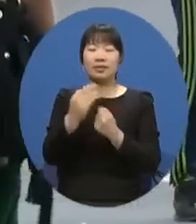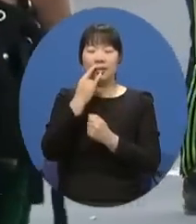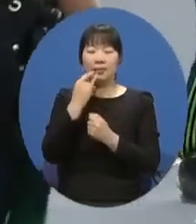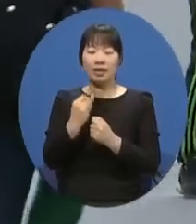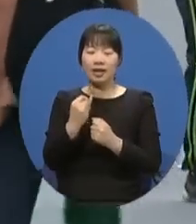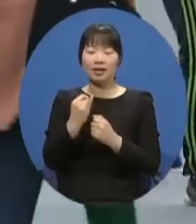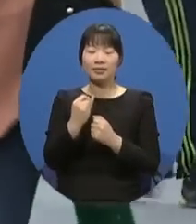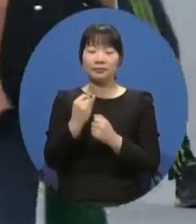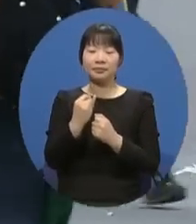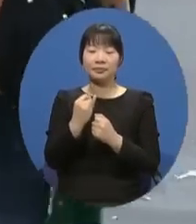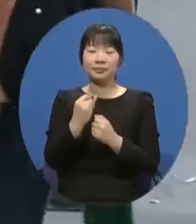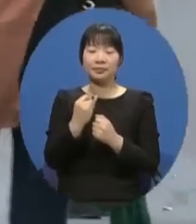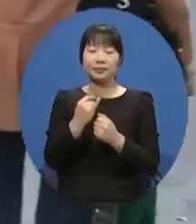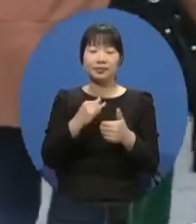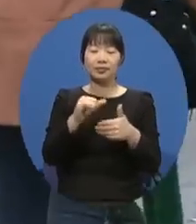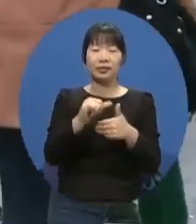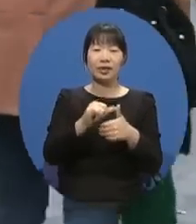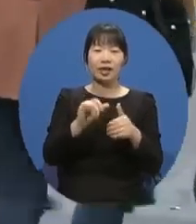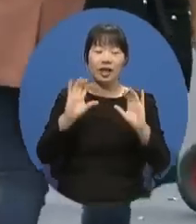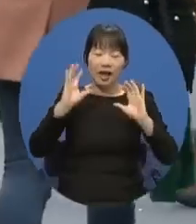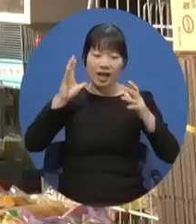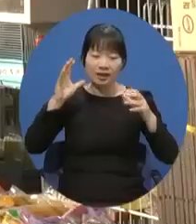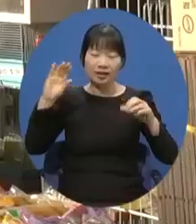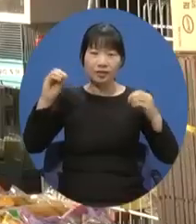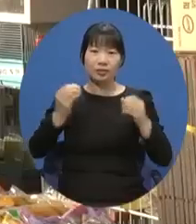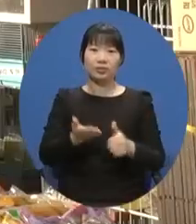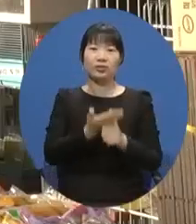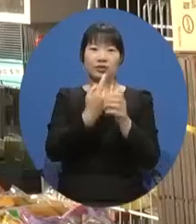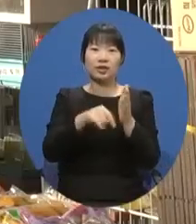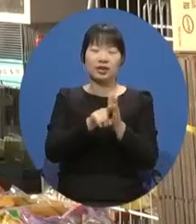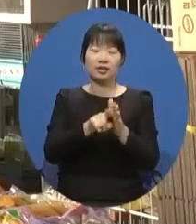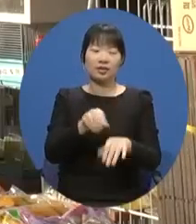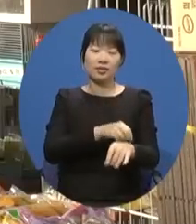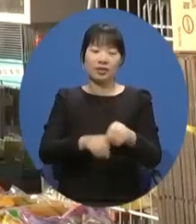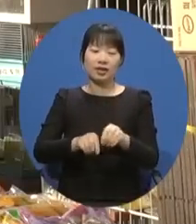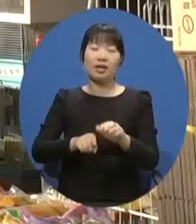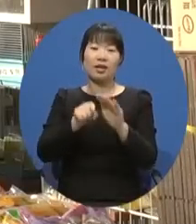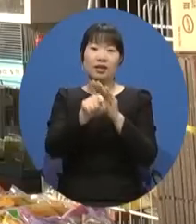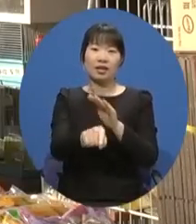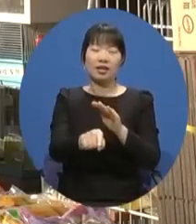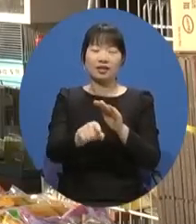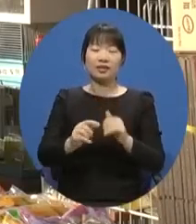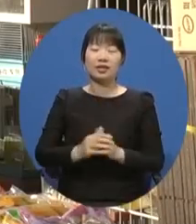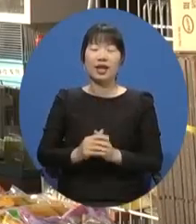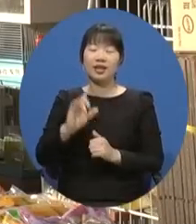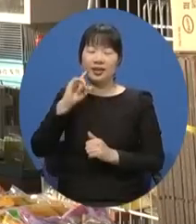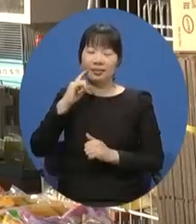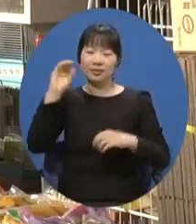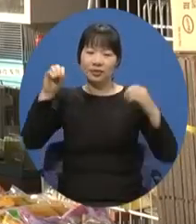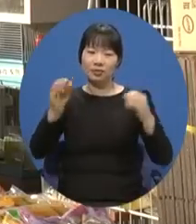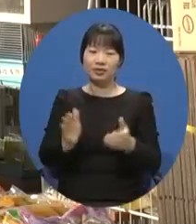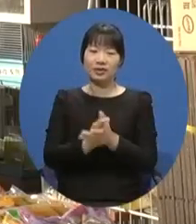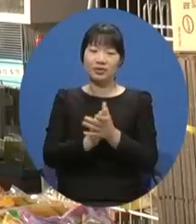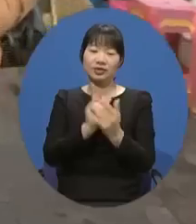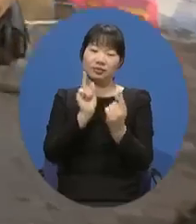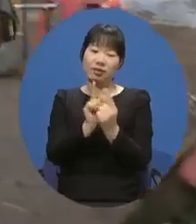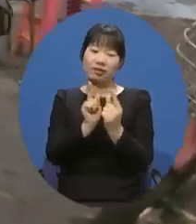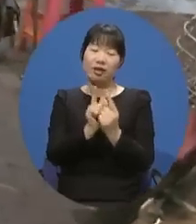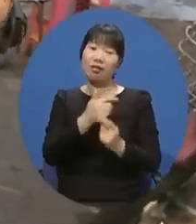고야가 애완동물을 사기 위해 나섰습니다. 고야는 예쁜 동물 친구를 만날 수 있을까요?